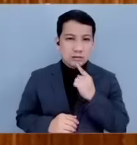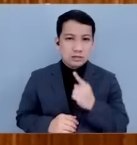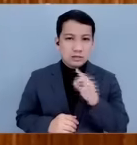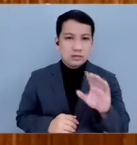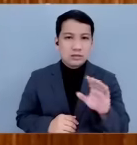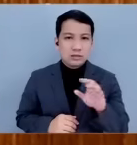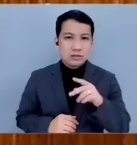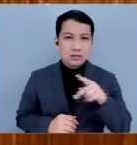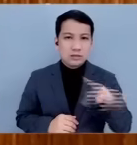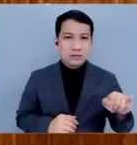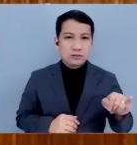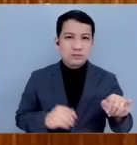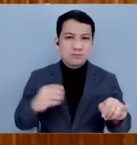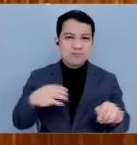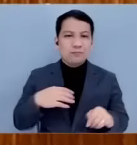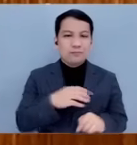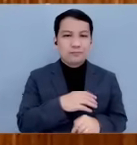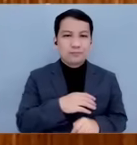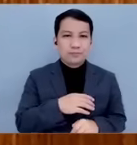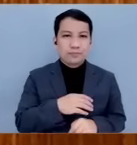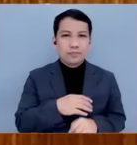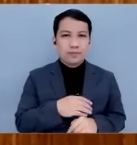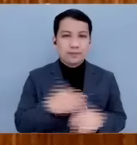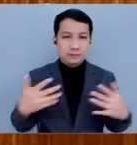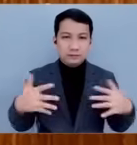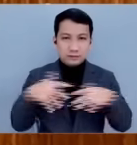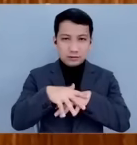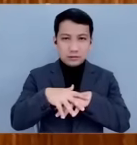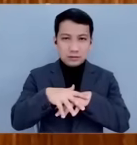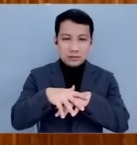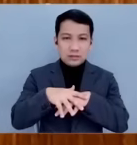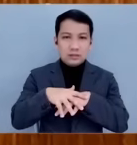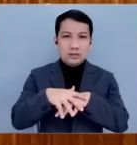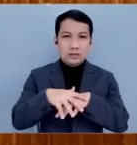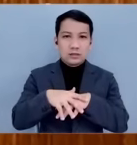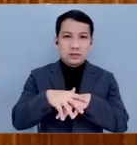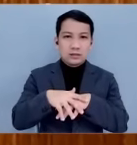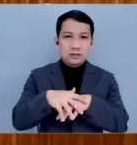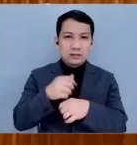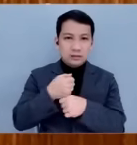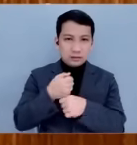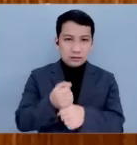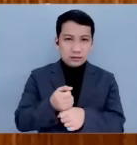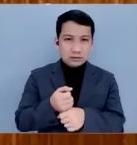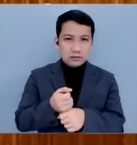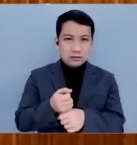ginawa kasi ng Kongreso, no, yung pinag-mix up niya yung paggagawa ng